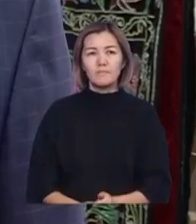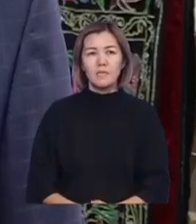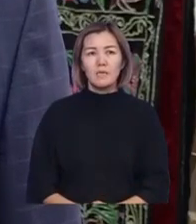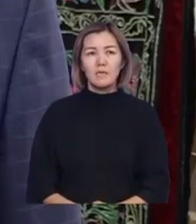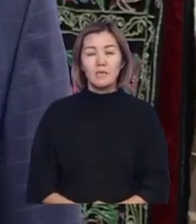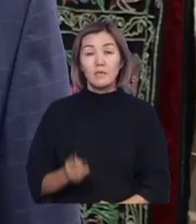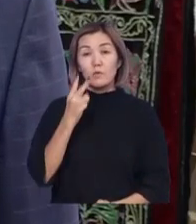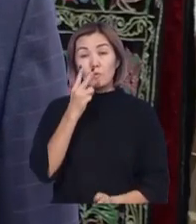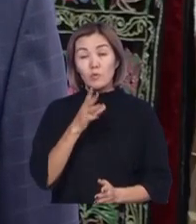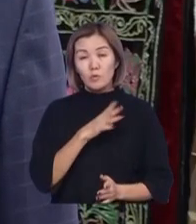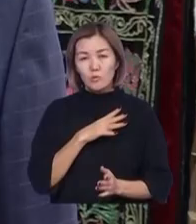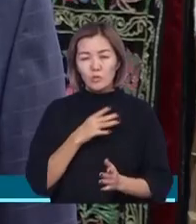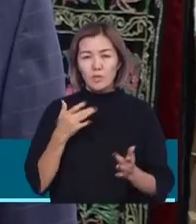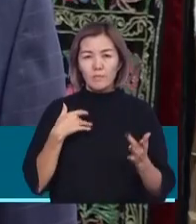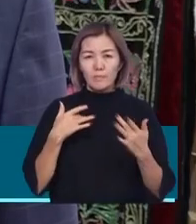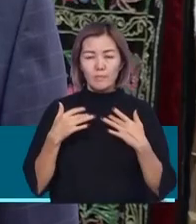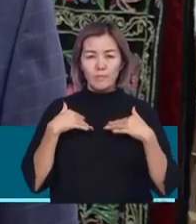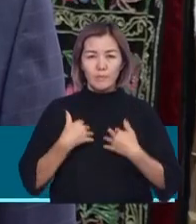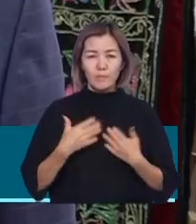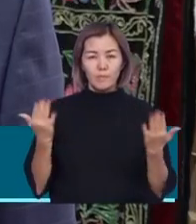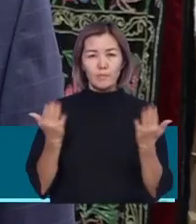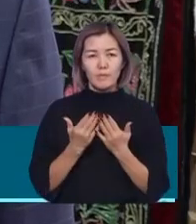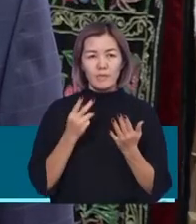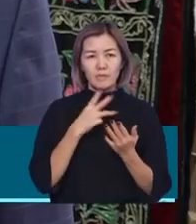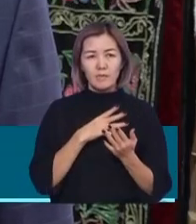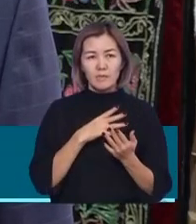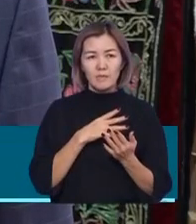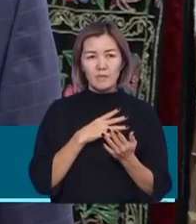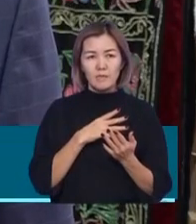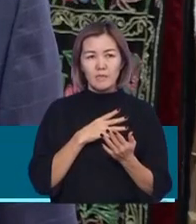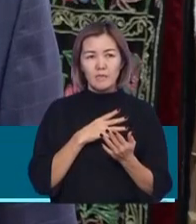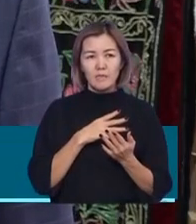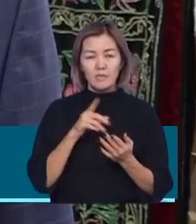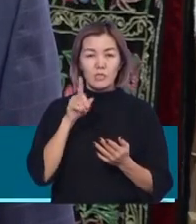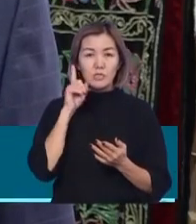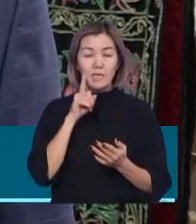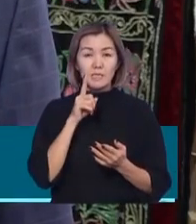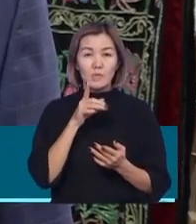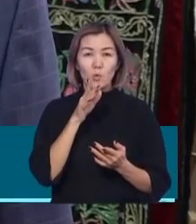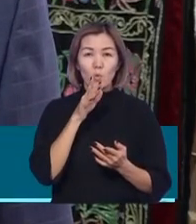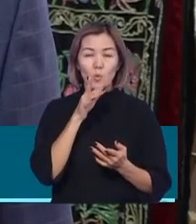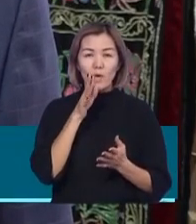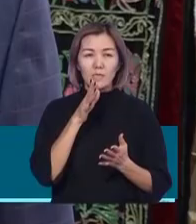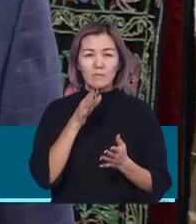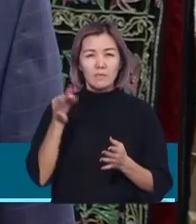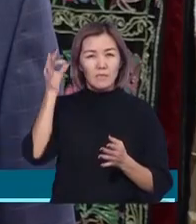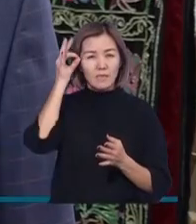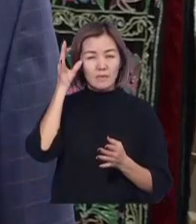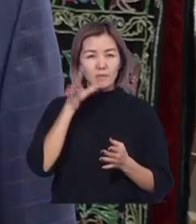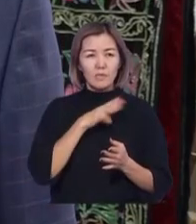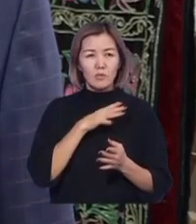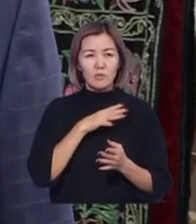бір аталарымыз баяғы бата берген. Сол кезде есімізге түсіп, жас кезіміздегі ойымызға есімізге